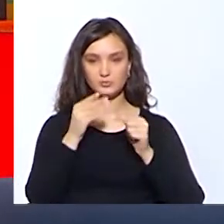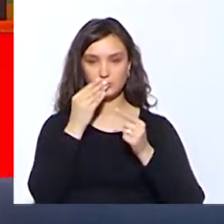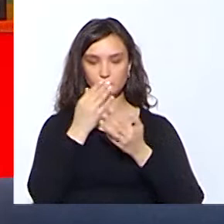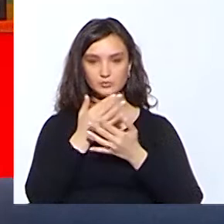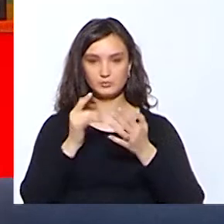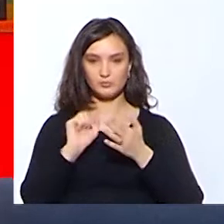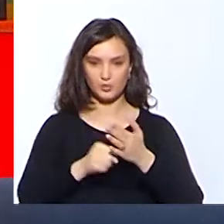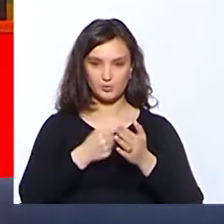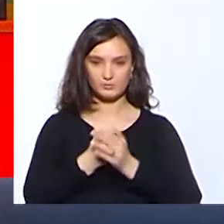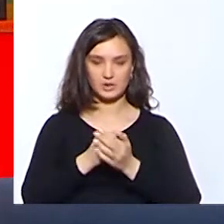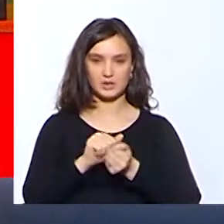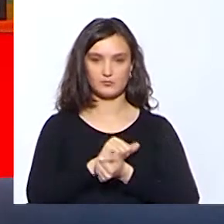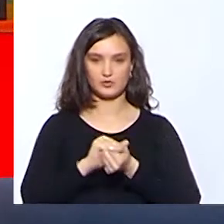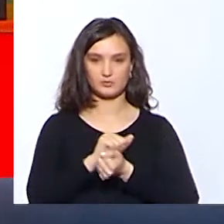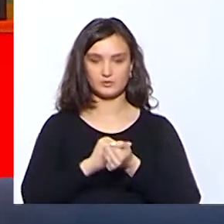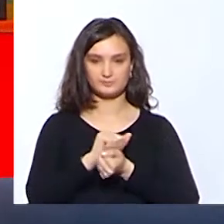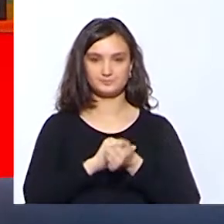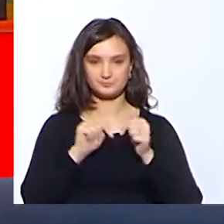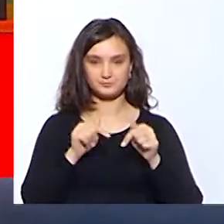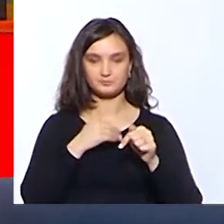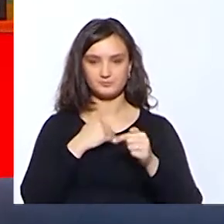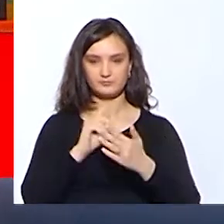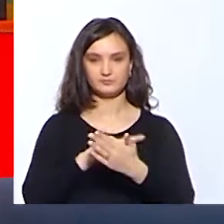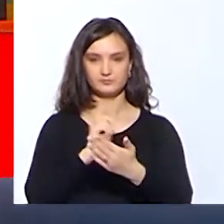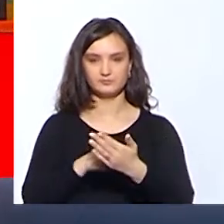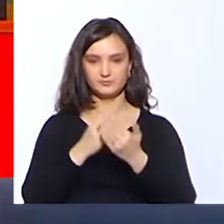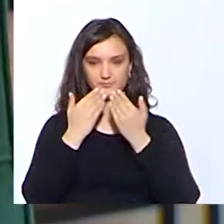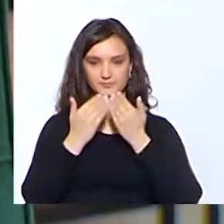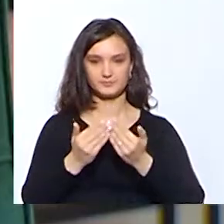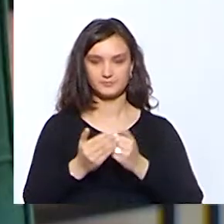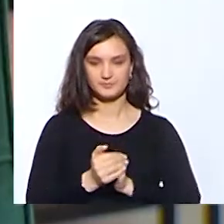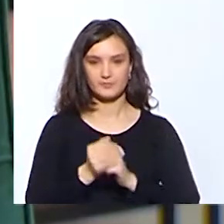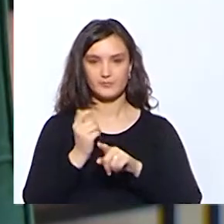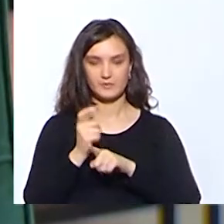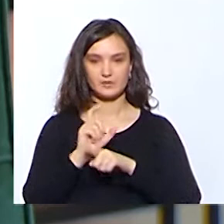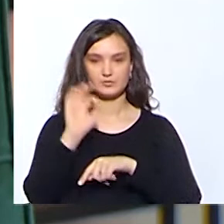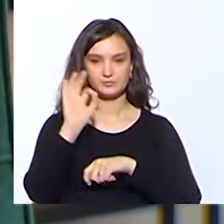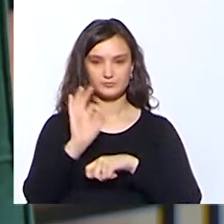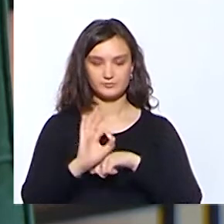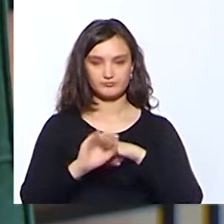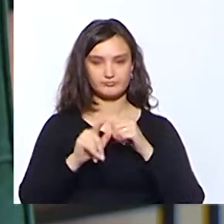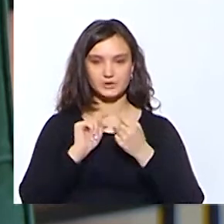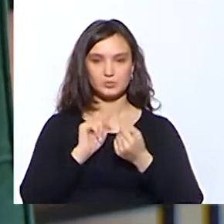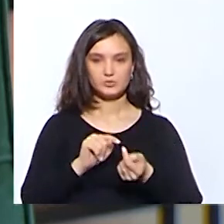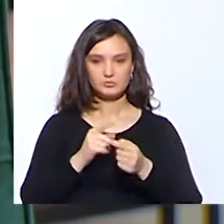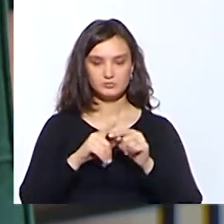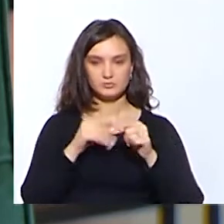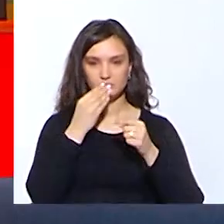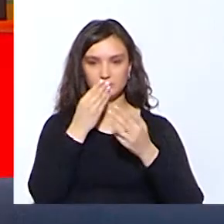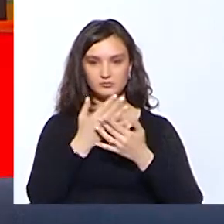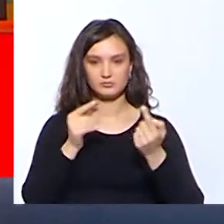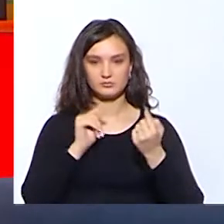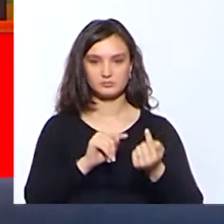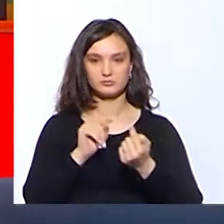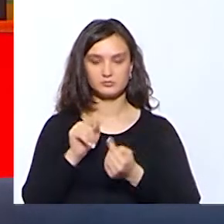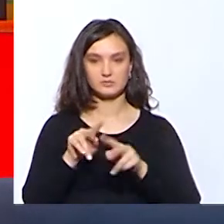პროდუქტები ბოლომდე გადაამუშავოს. აი აქ მინდა დაგისვათ ბატონო დავითს შეკითხვა. ძალიან ხშირად აუტანლობას, ამათოიმ საკვების